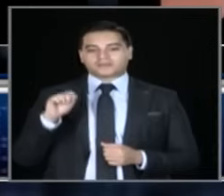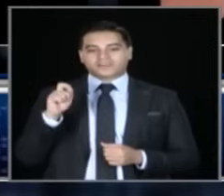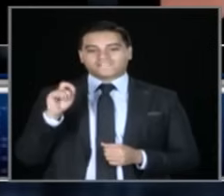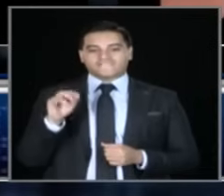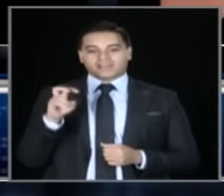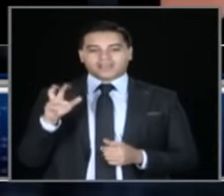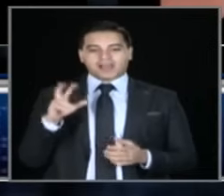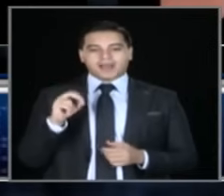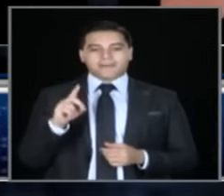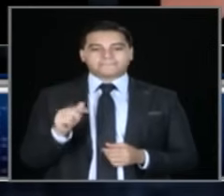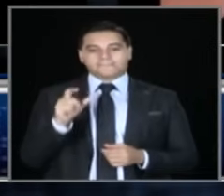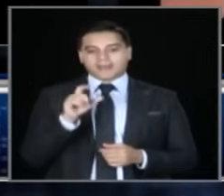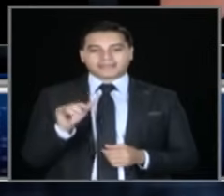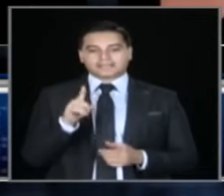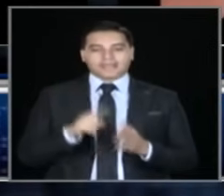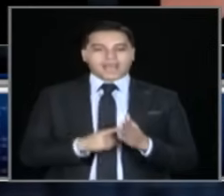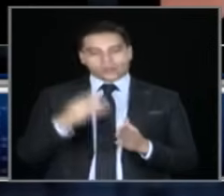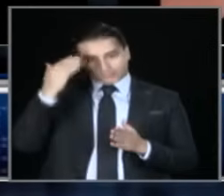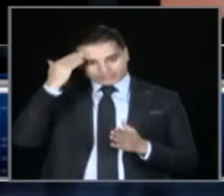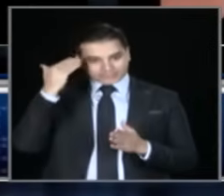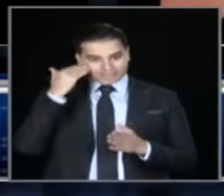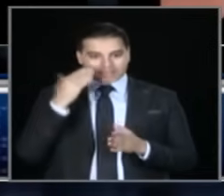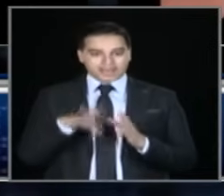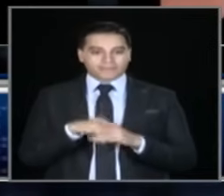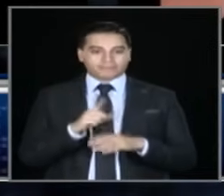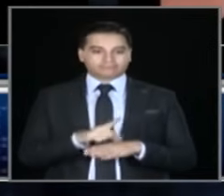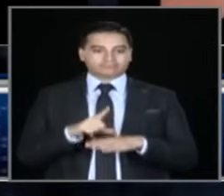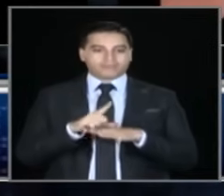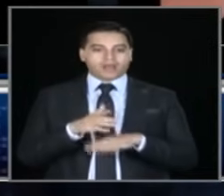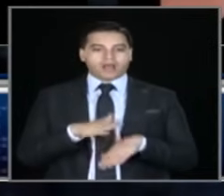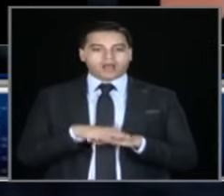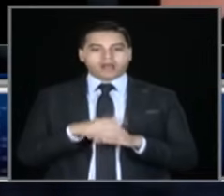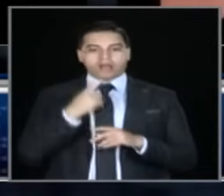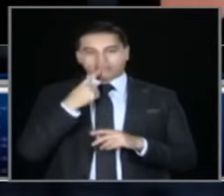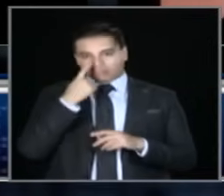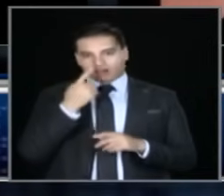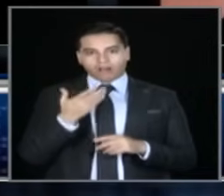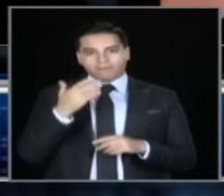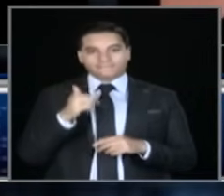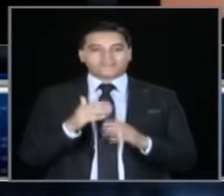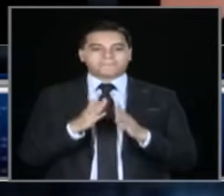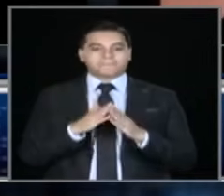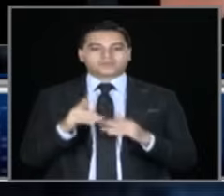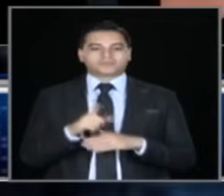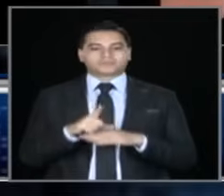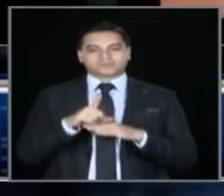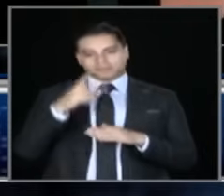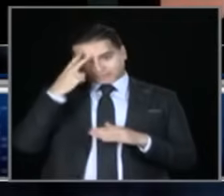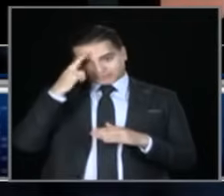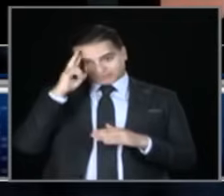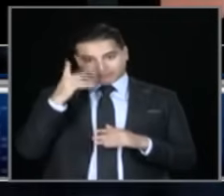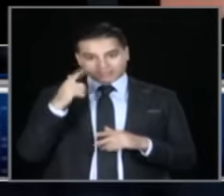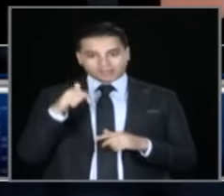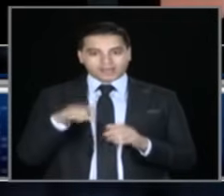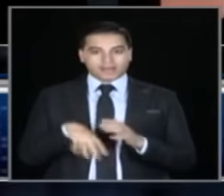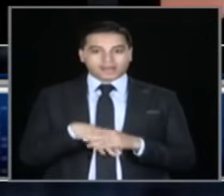صفية الأباني هي أول سيدة تتولى إحدى النقابات بمصر، فما هي؟ تولت